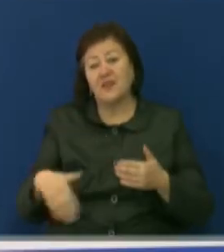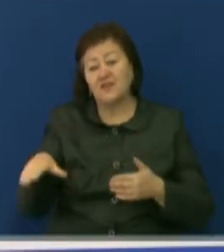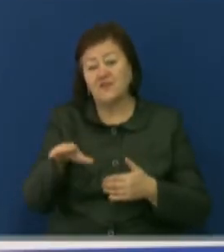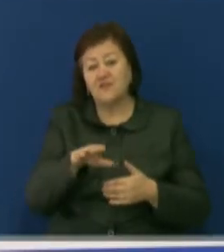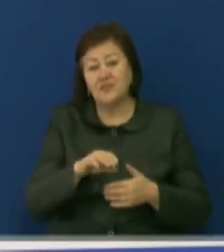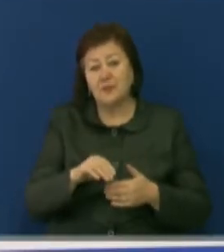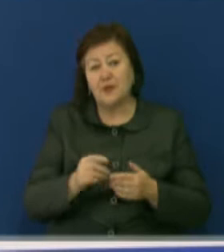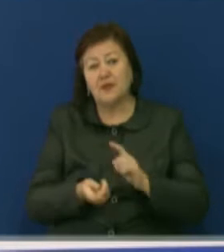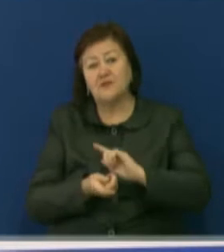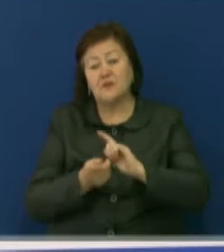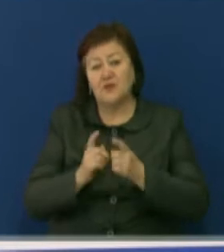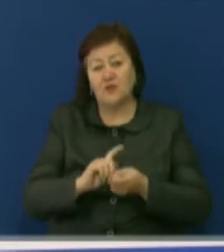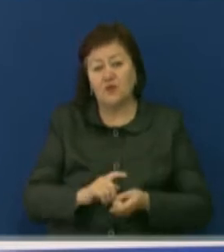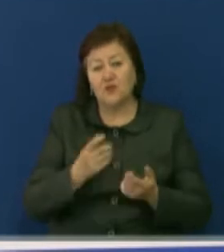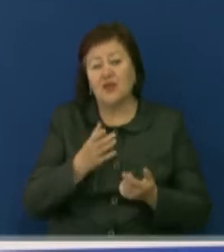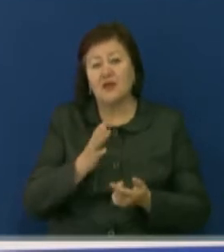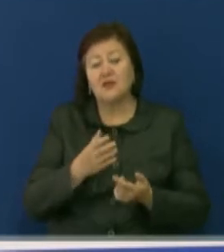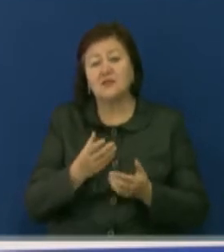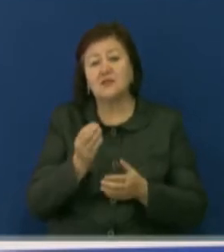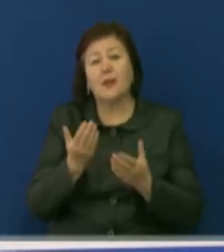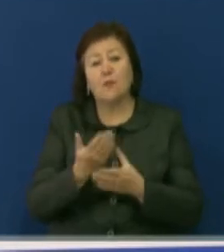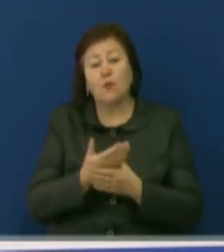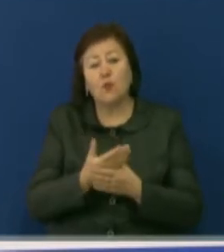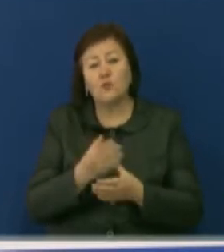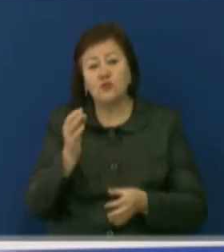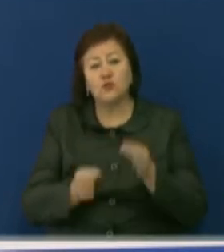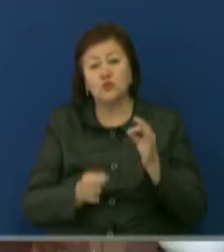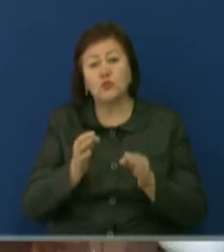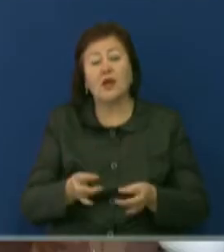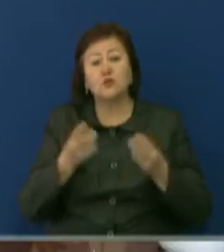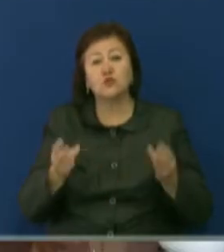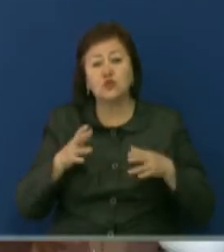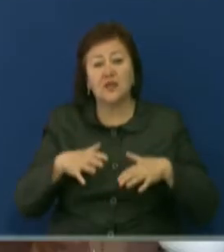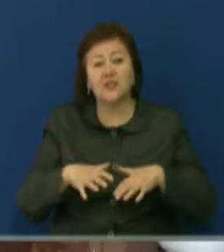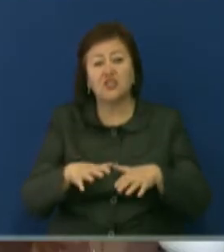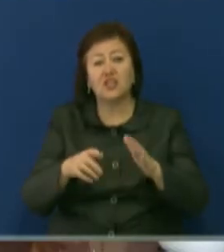әлеуметтік аударымдар мәселесінде сот арқылы шешуге кеңес берді.